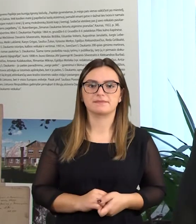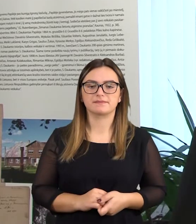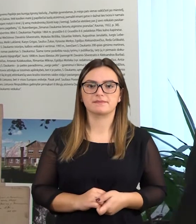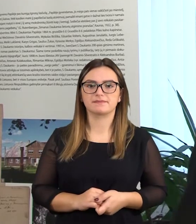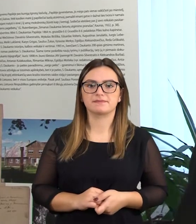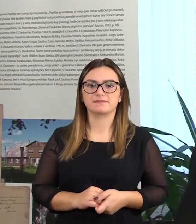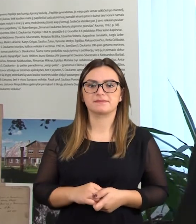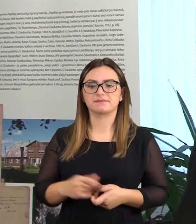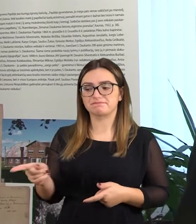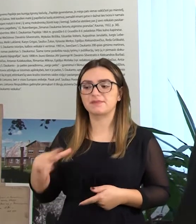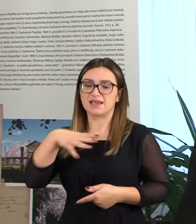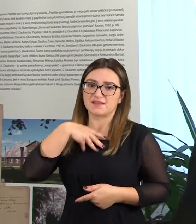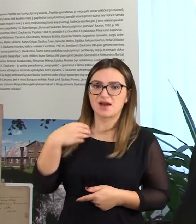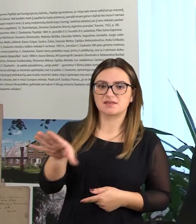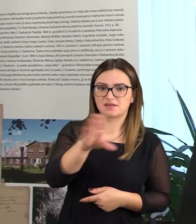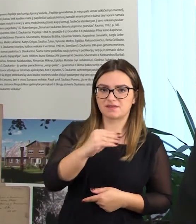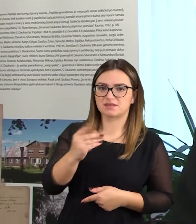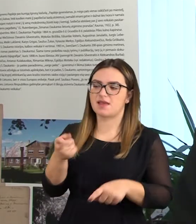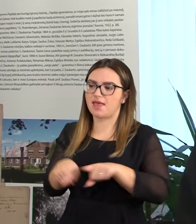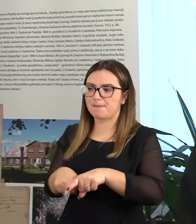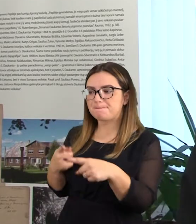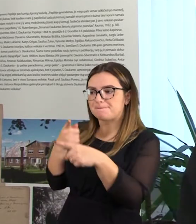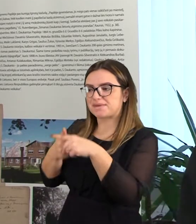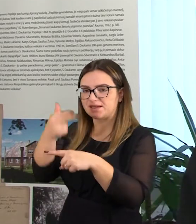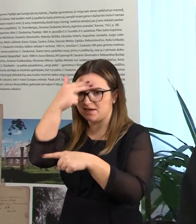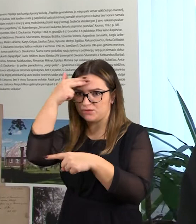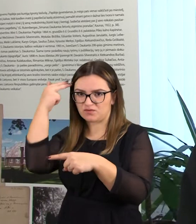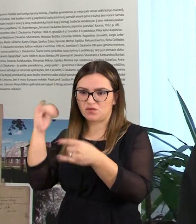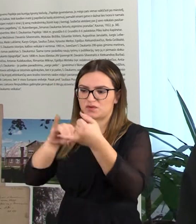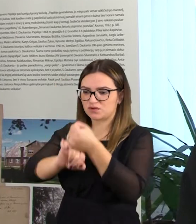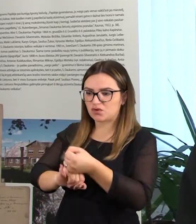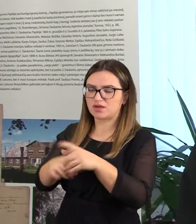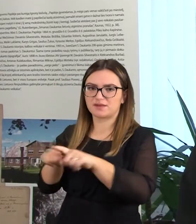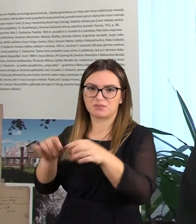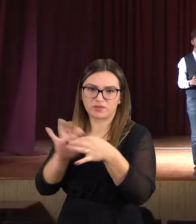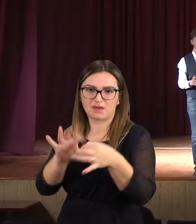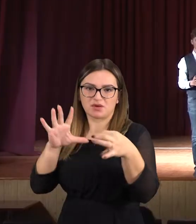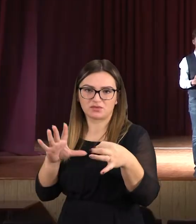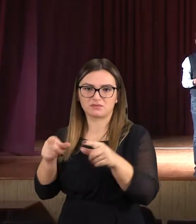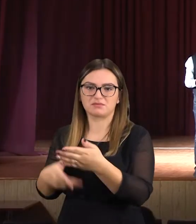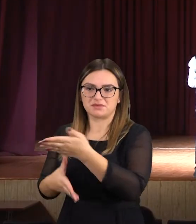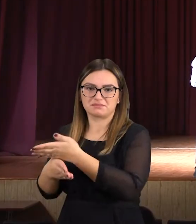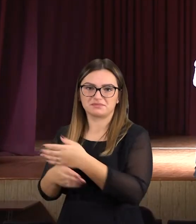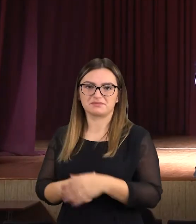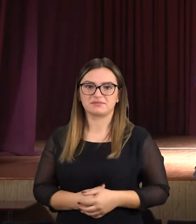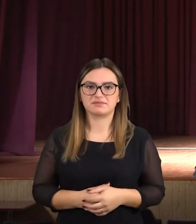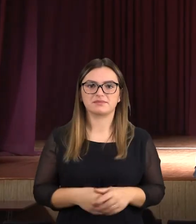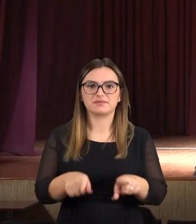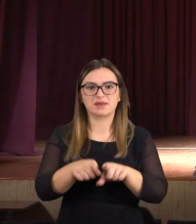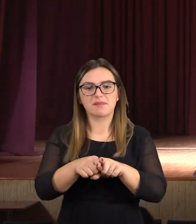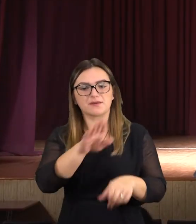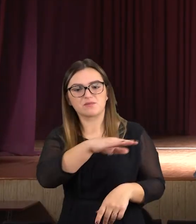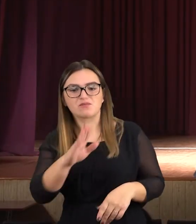kadangi taip dvasininkija prisidėjo prie Lietuvos nepriklausomybės. Istorikų pranešimuose,